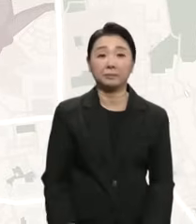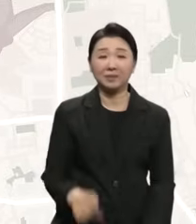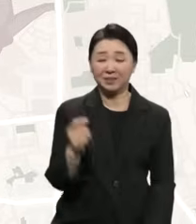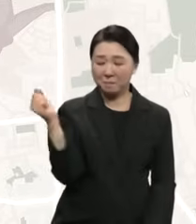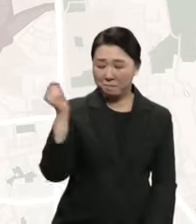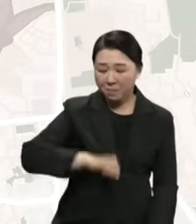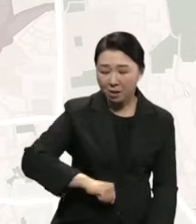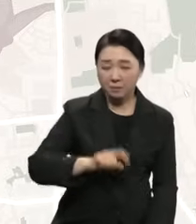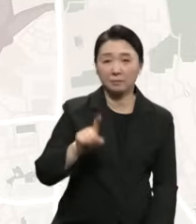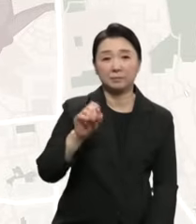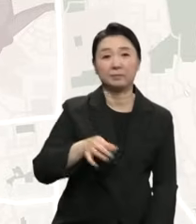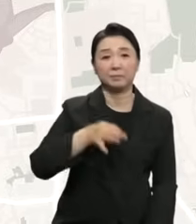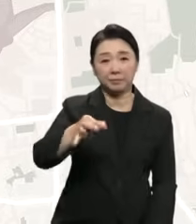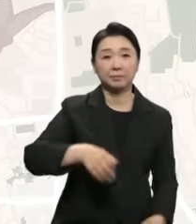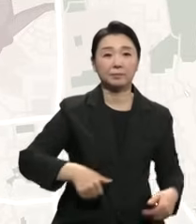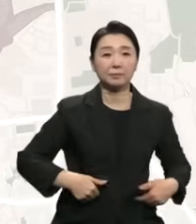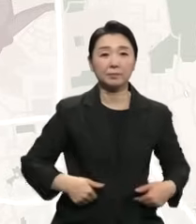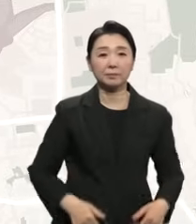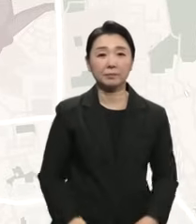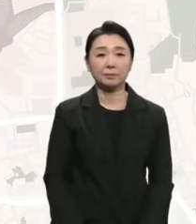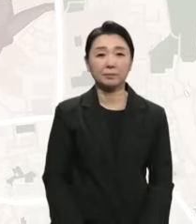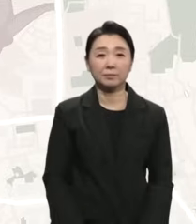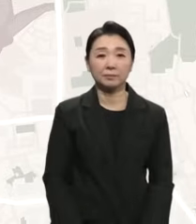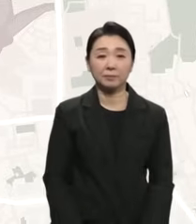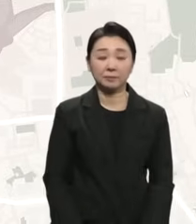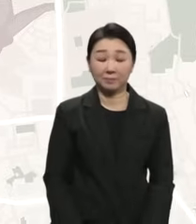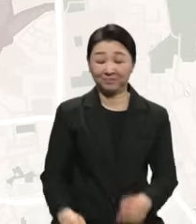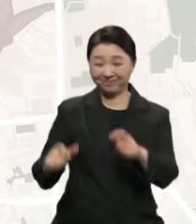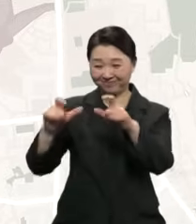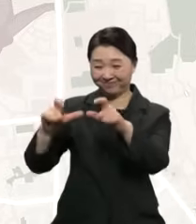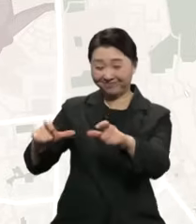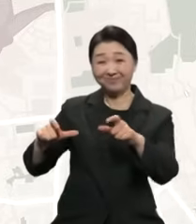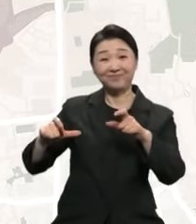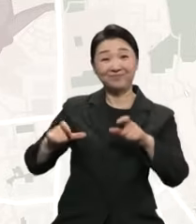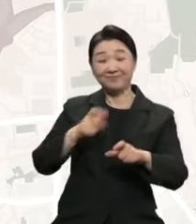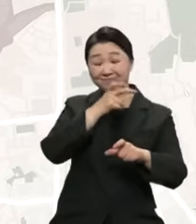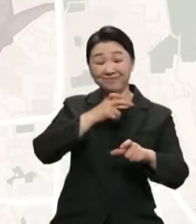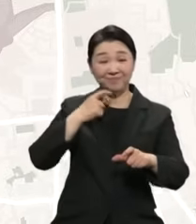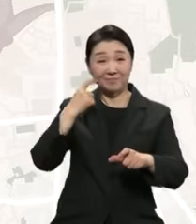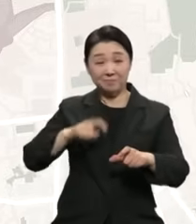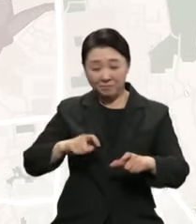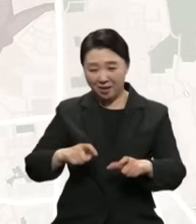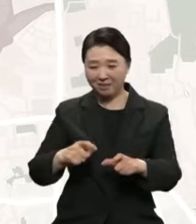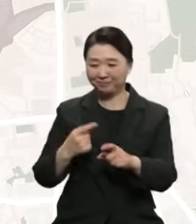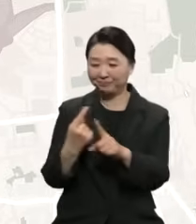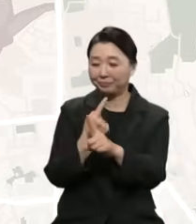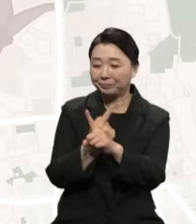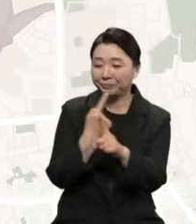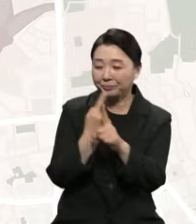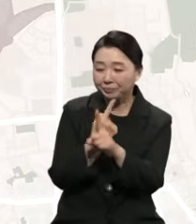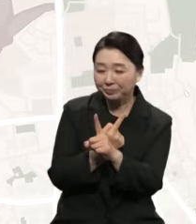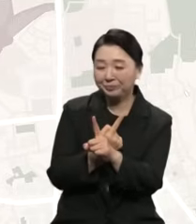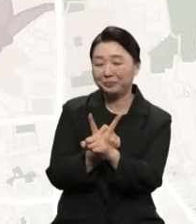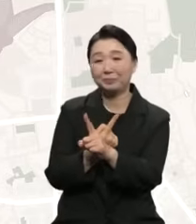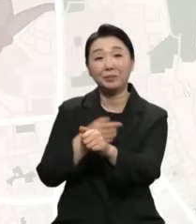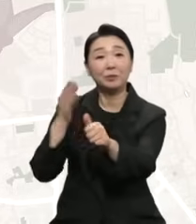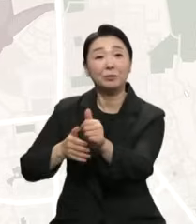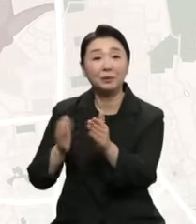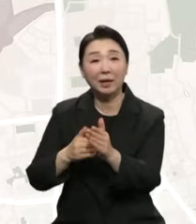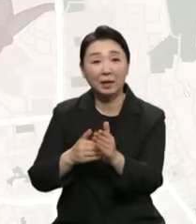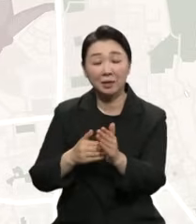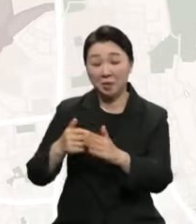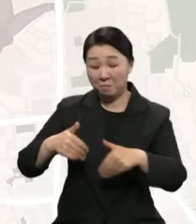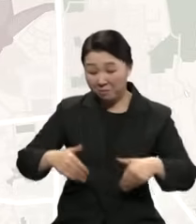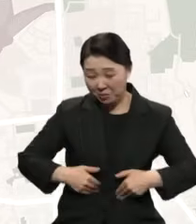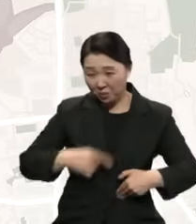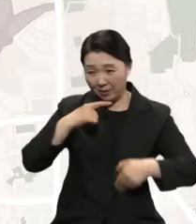어기면 약 10만 원의 과태료를 물게 됩니다. 나머지 지역은 계도와 모니터링 위주로 지켜보면서 필요하다면 레드존으로